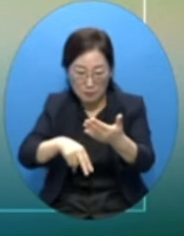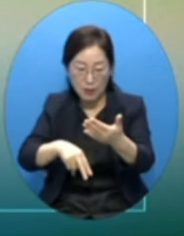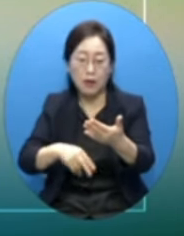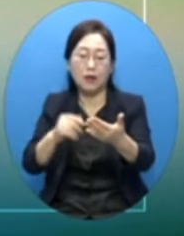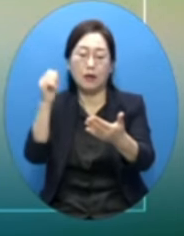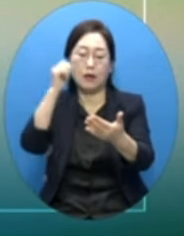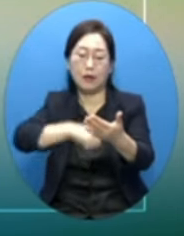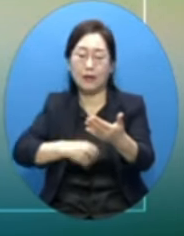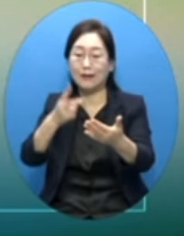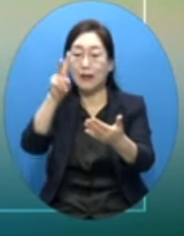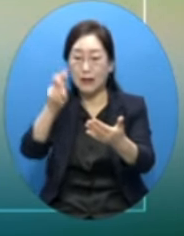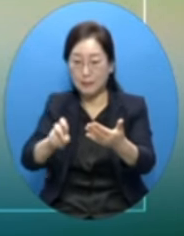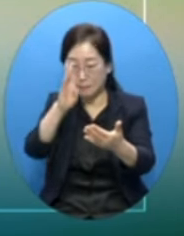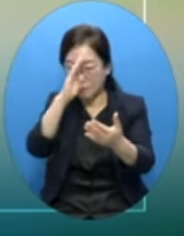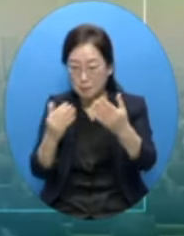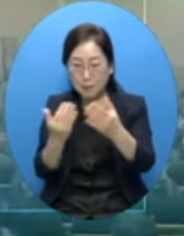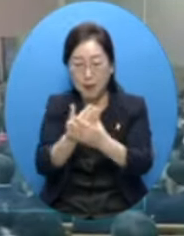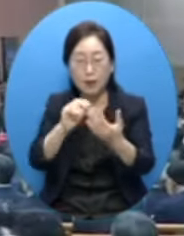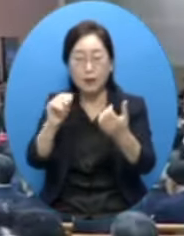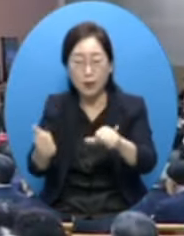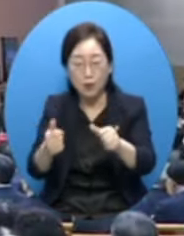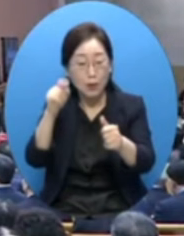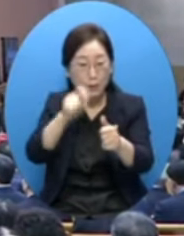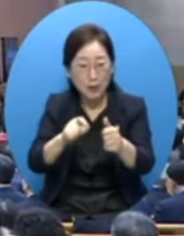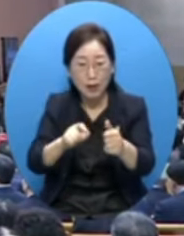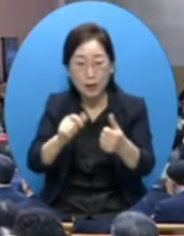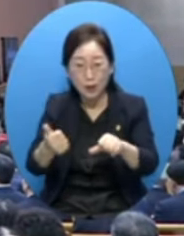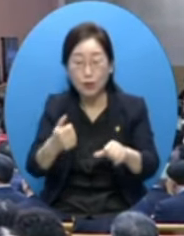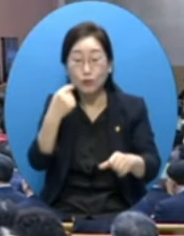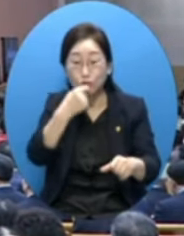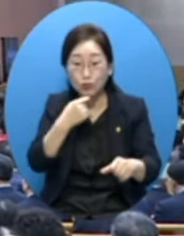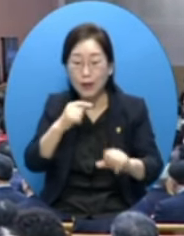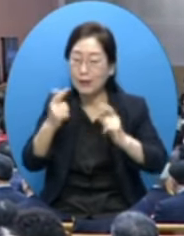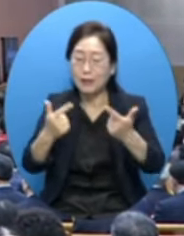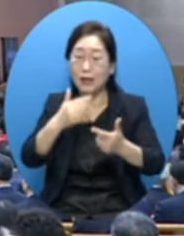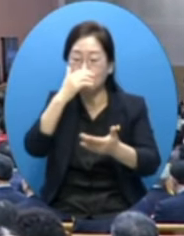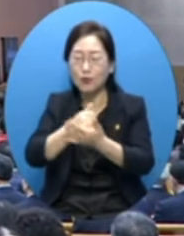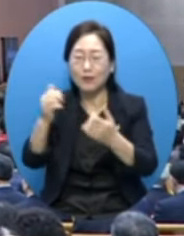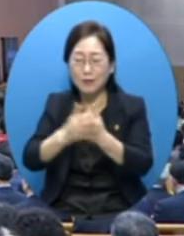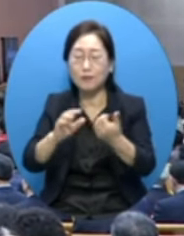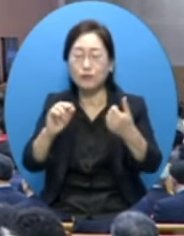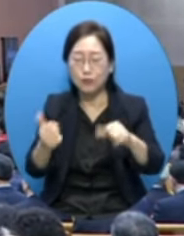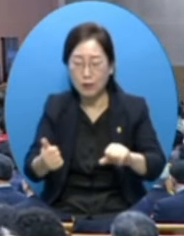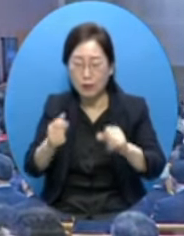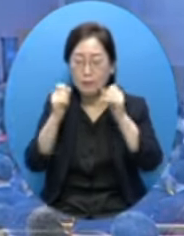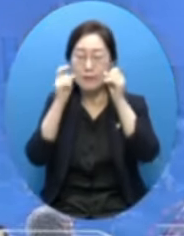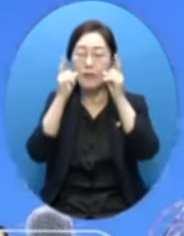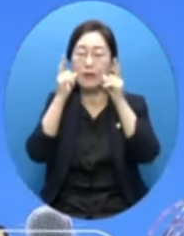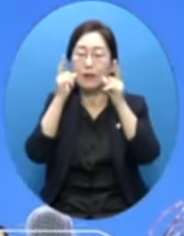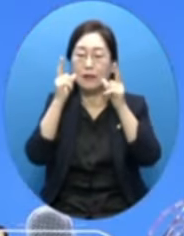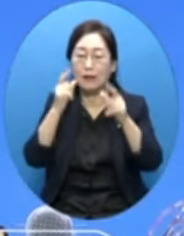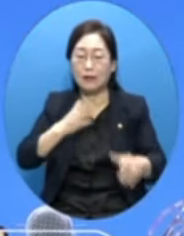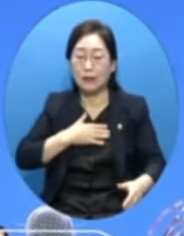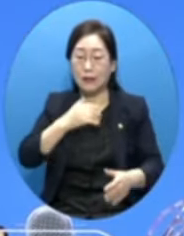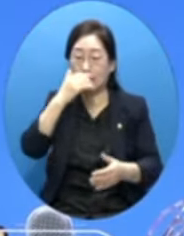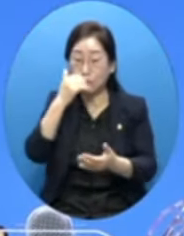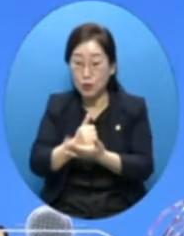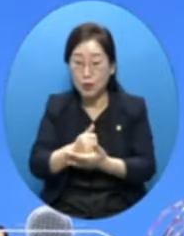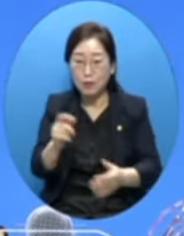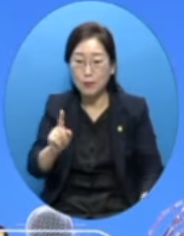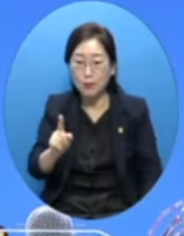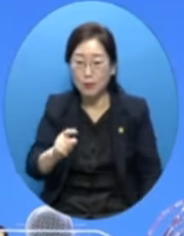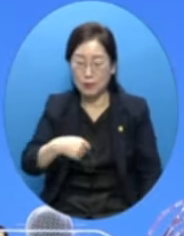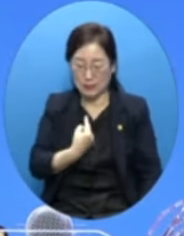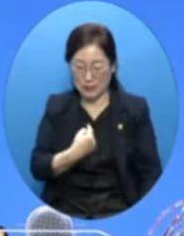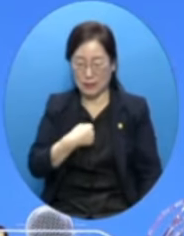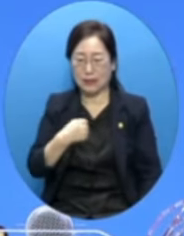자기가 암에 걸려 죽는 줄 알았는데 자기의 죄 때문에 죽게 된다는 사실을 알게 되었습니다. 자신의 죄가 바로